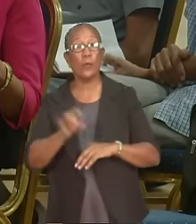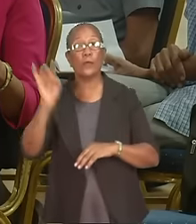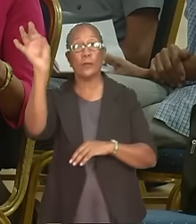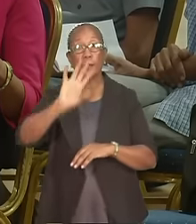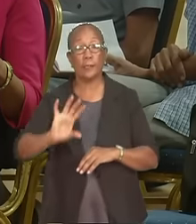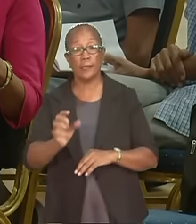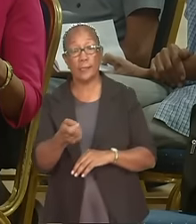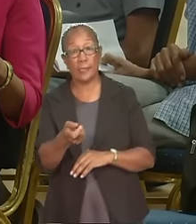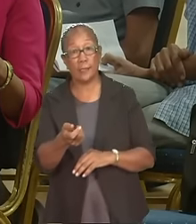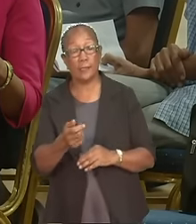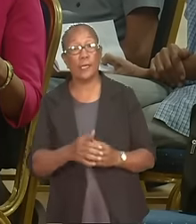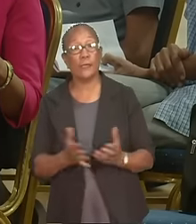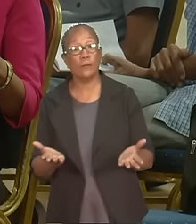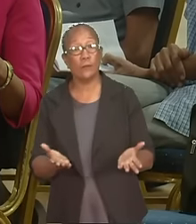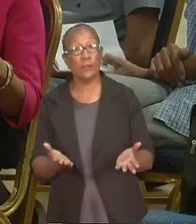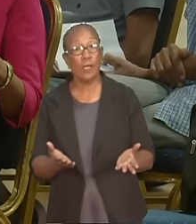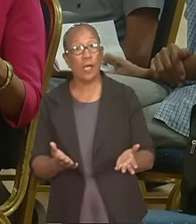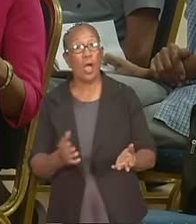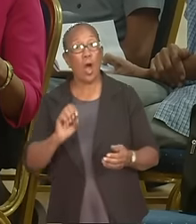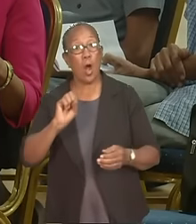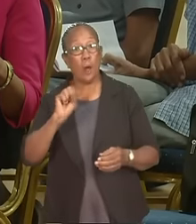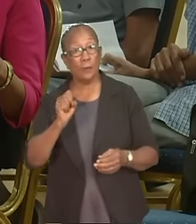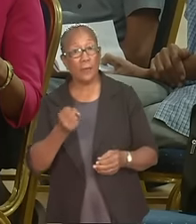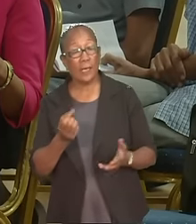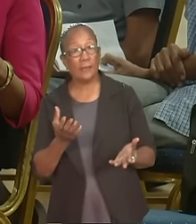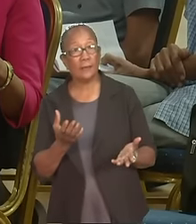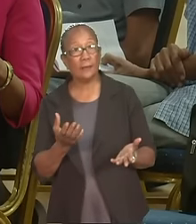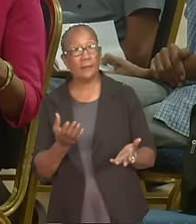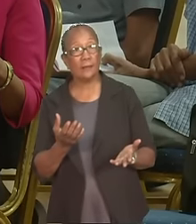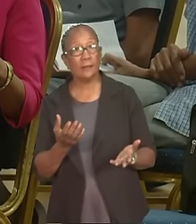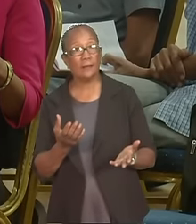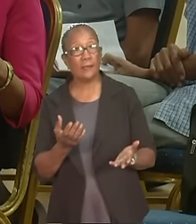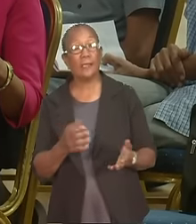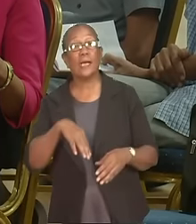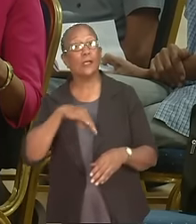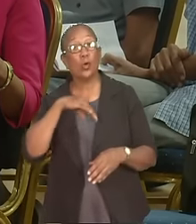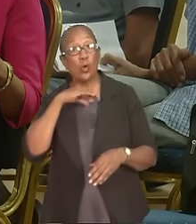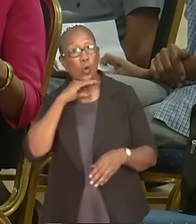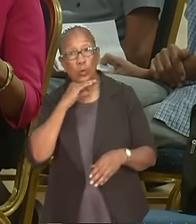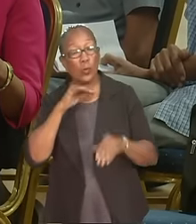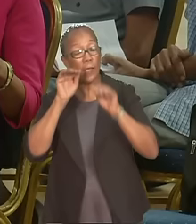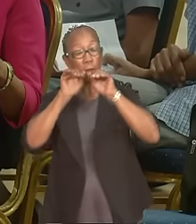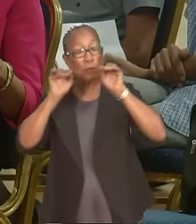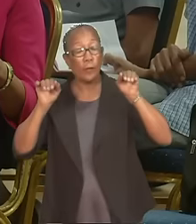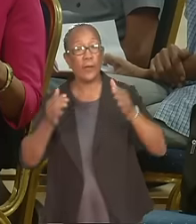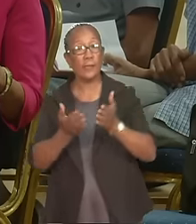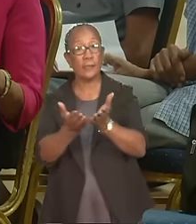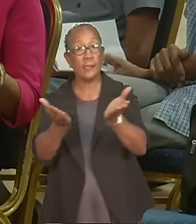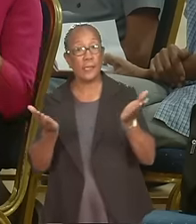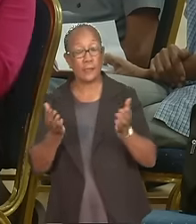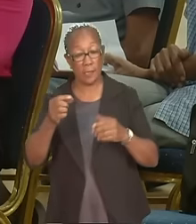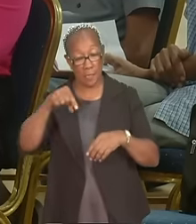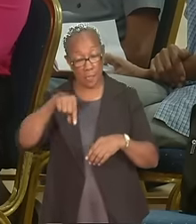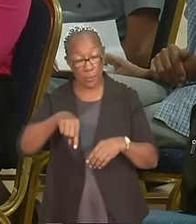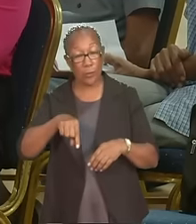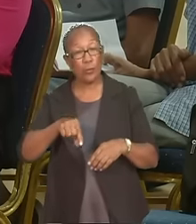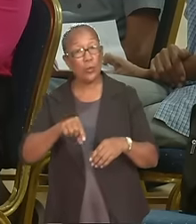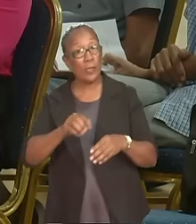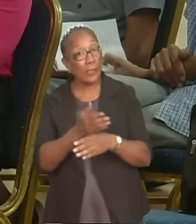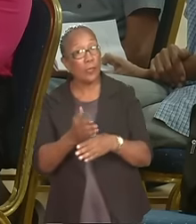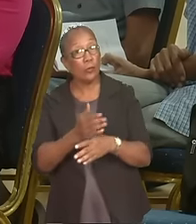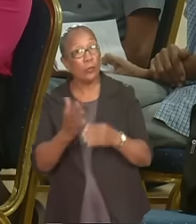energietarieven. Omdat er sprake was van niet genoeg data aanwezig. Is dat intussen al verholpen